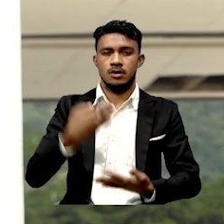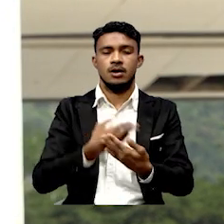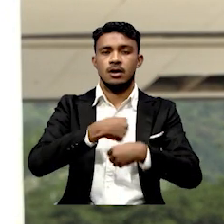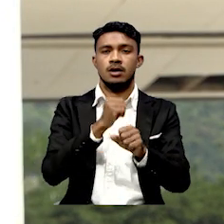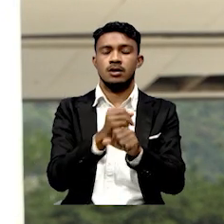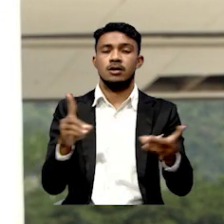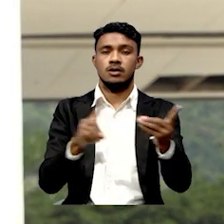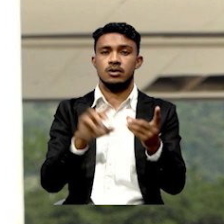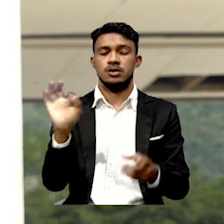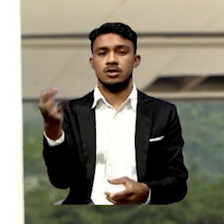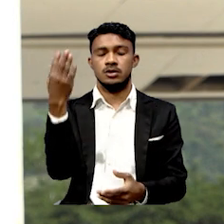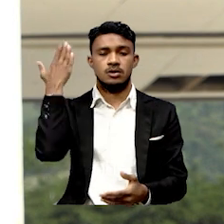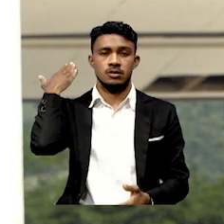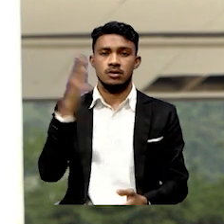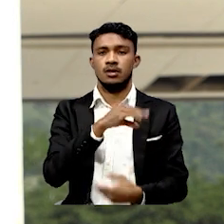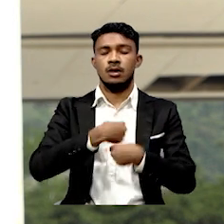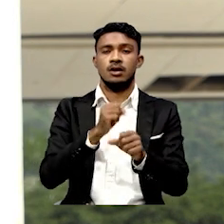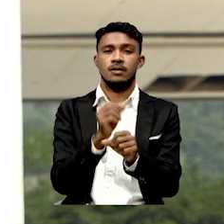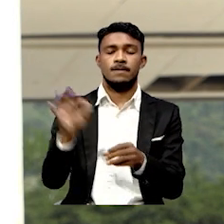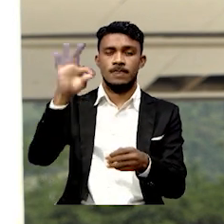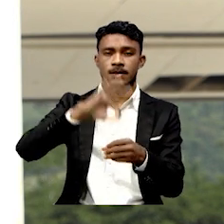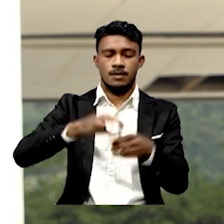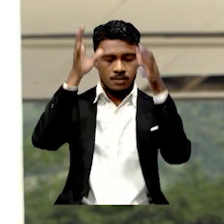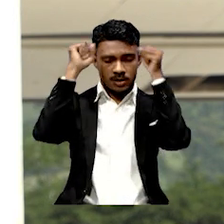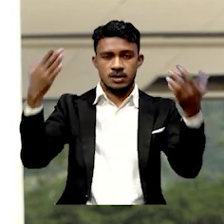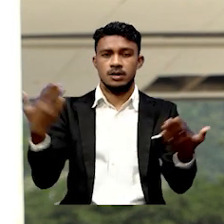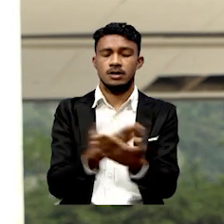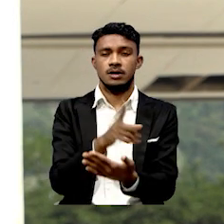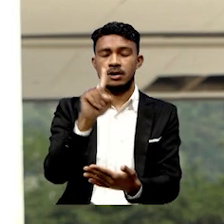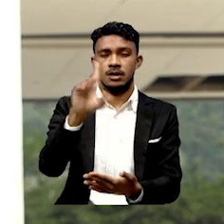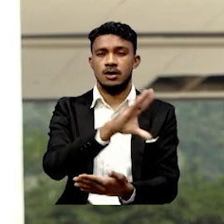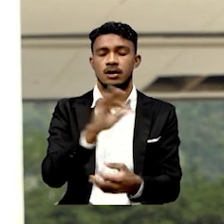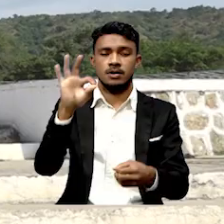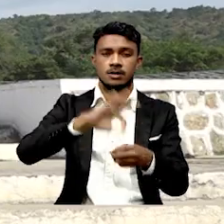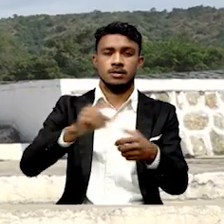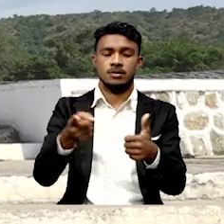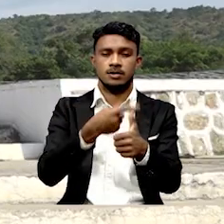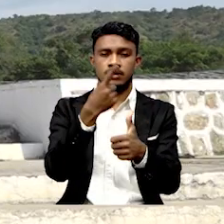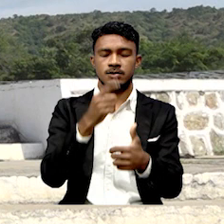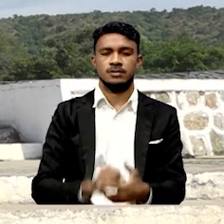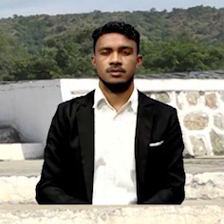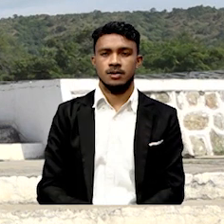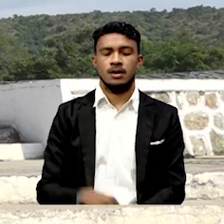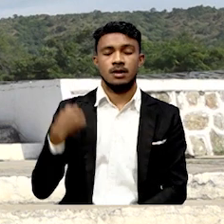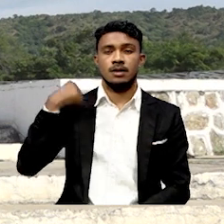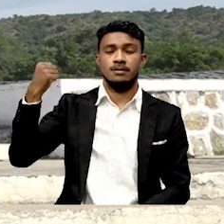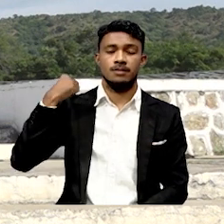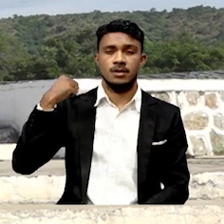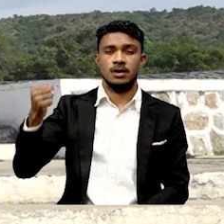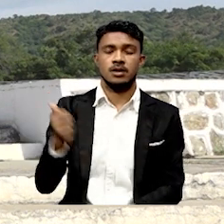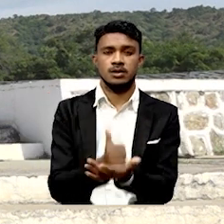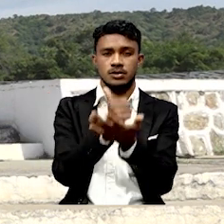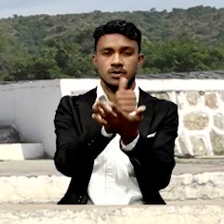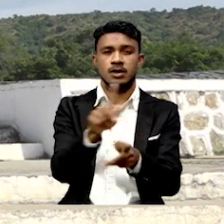sanulu resin sia liuba, hafoi la konsege hetan presidenti ida iha li saun primera volta. Kampanye elektoral tulung ona povo